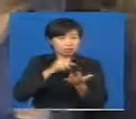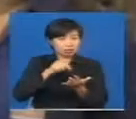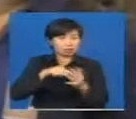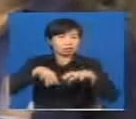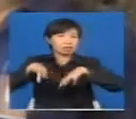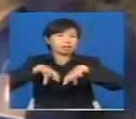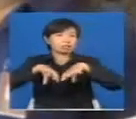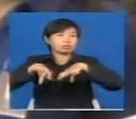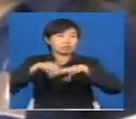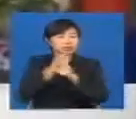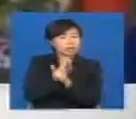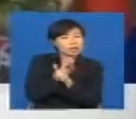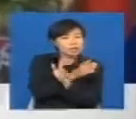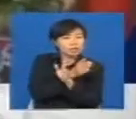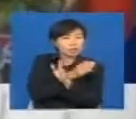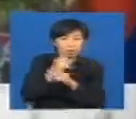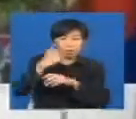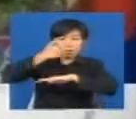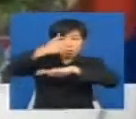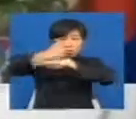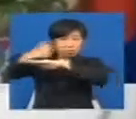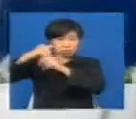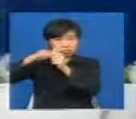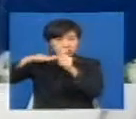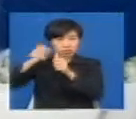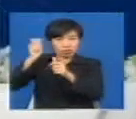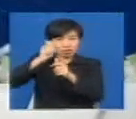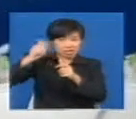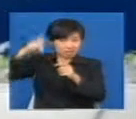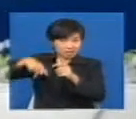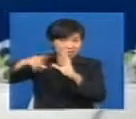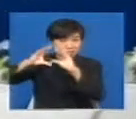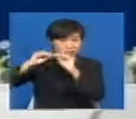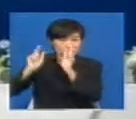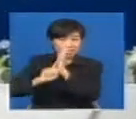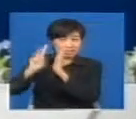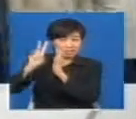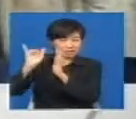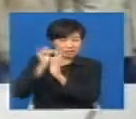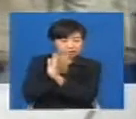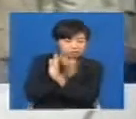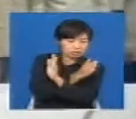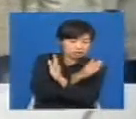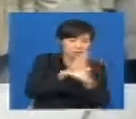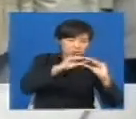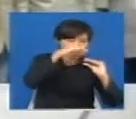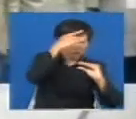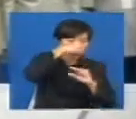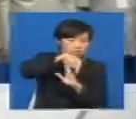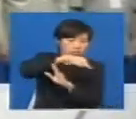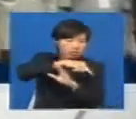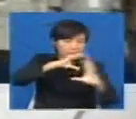ดขึ้นก่อนการประชุมระดับผู้นำด้านน้ำแห่งภูมิภาคเอเชียแปซิฟิกครั้งที่2ซึ่งจะได้นำผลของการเสวน